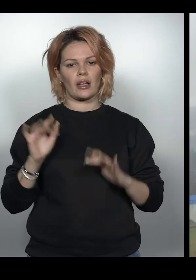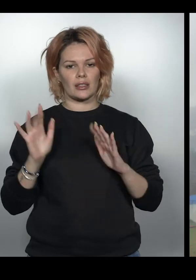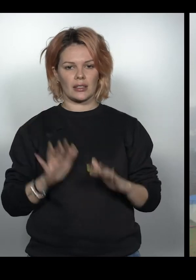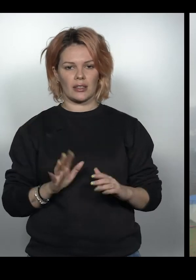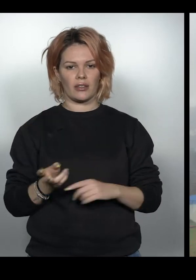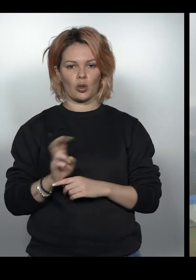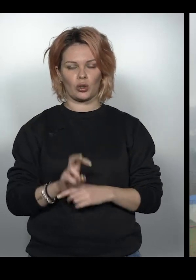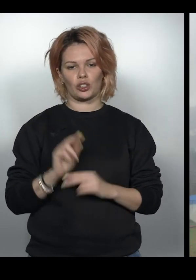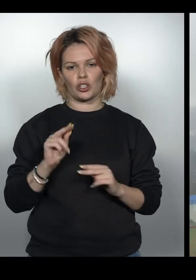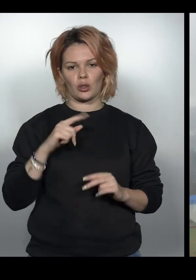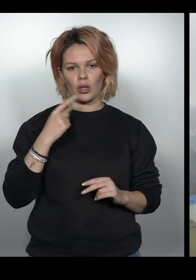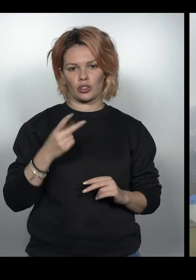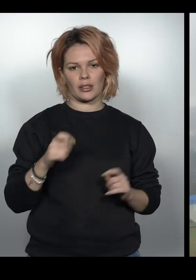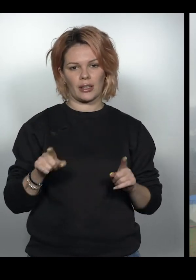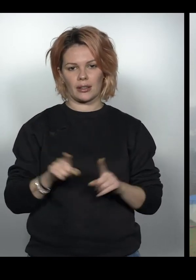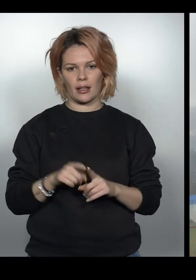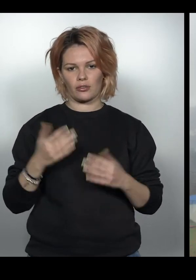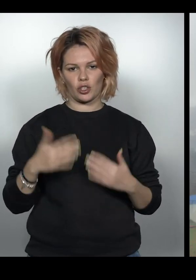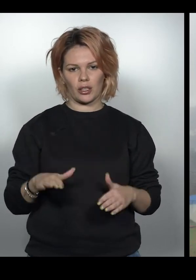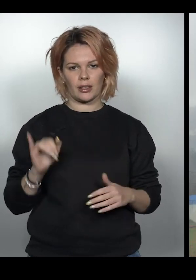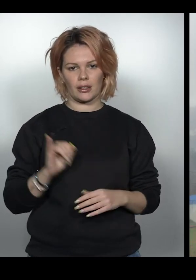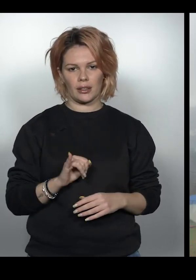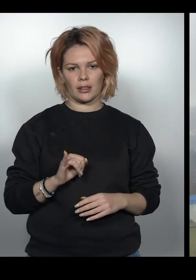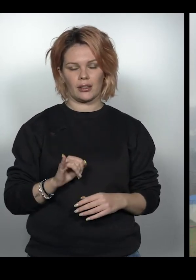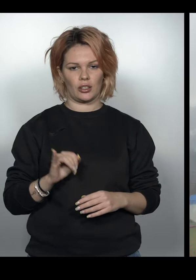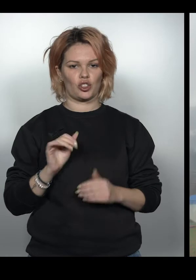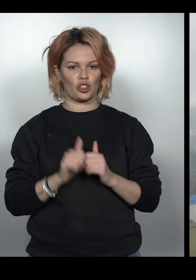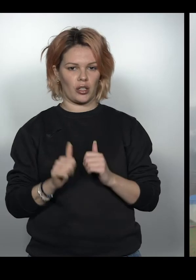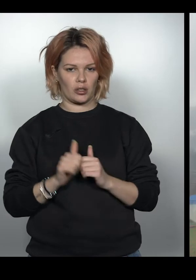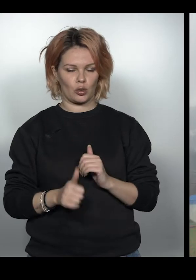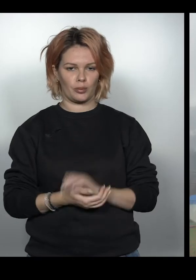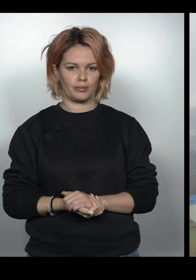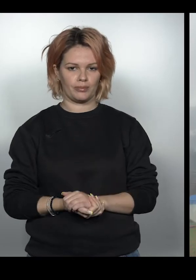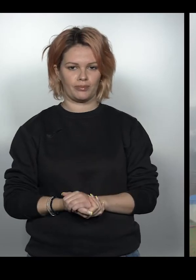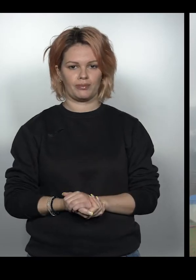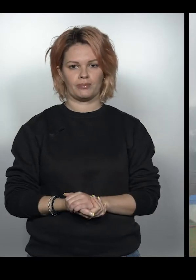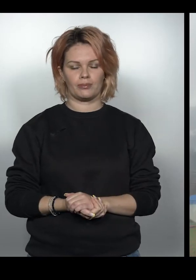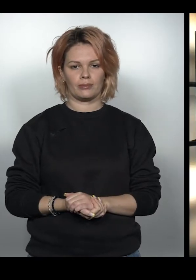сніг виходити, ну, чесно кажучи, не так вже і часто.